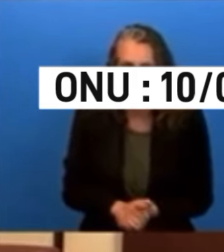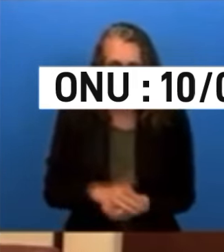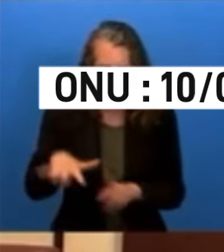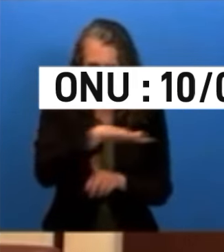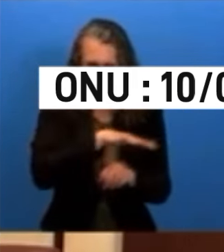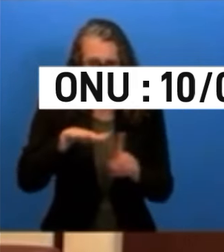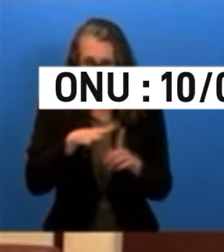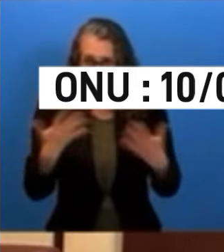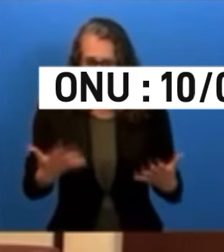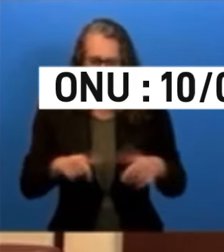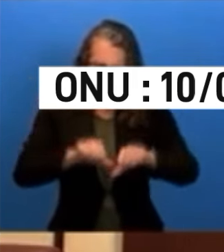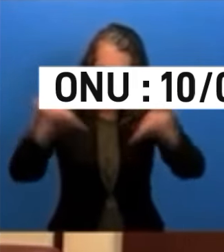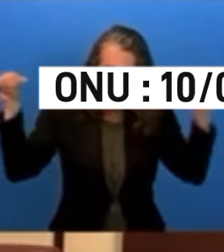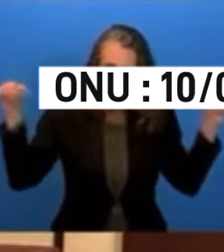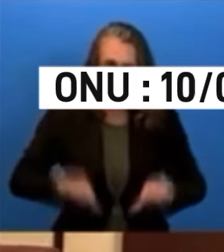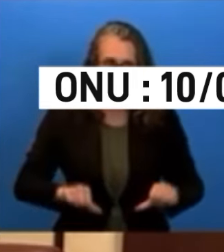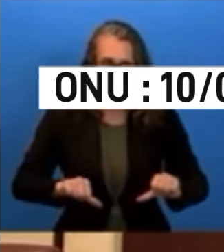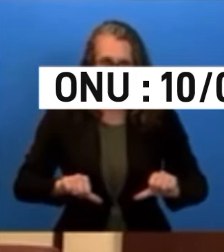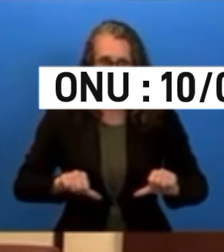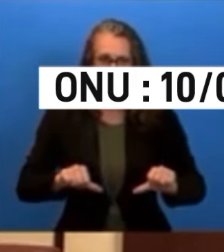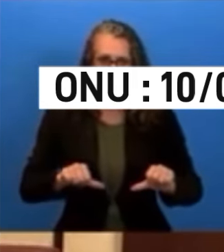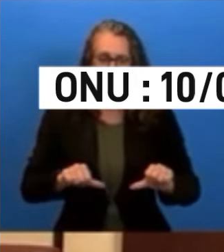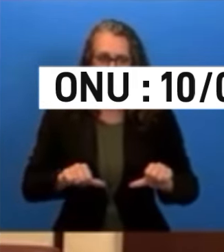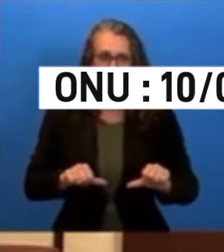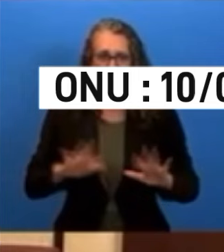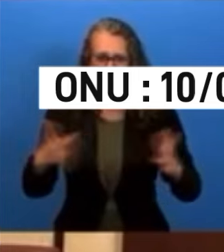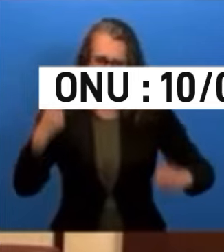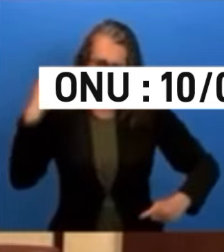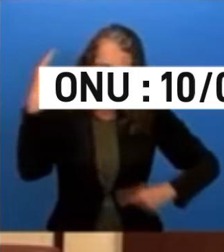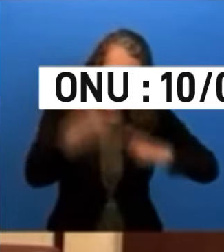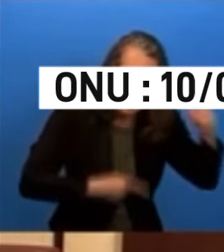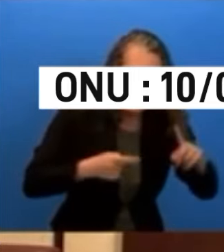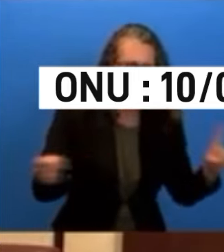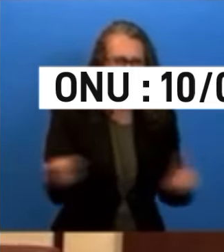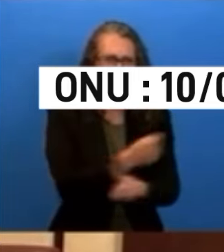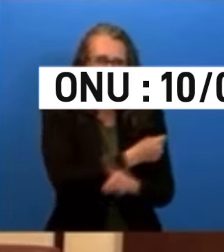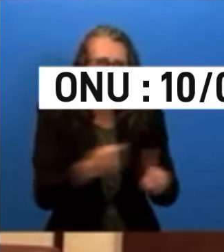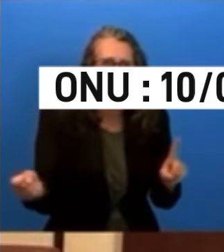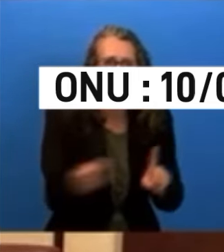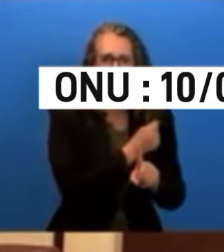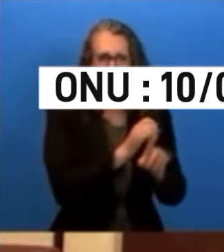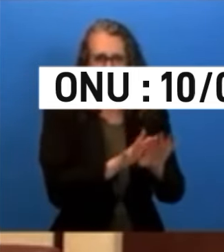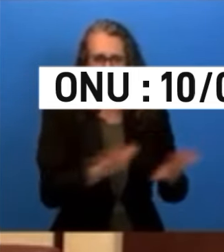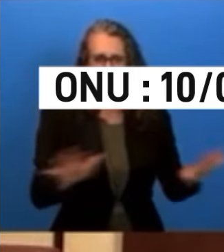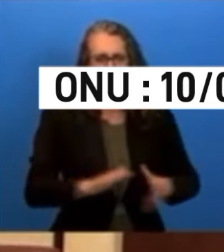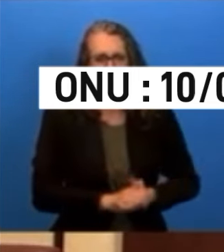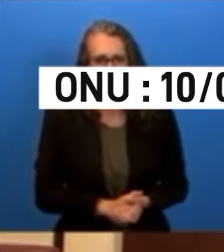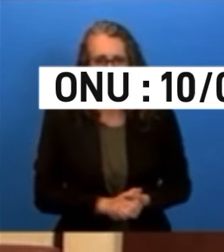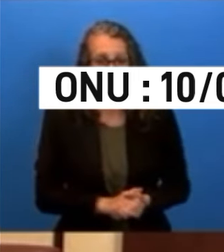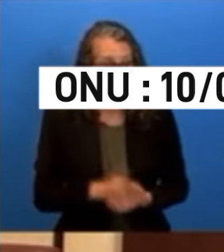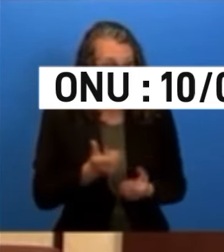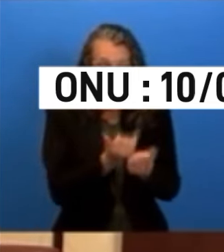وضع المعتقلين من مجموعة القبائل وضع مأساوي ويتسم بالكثير